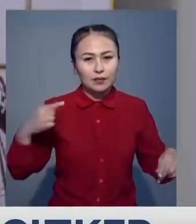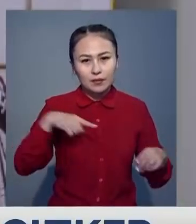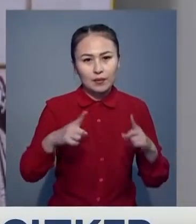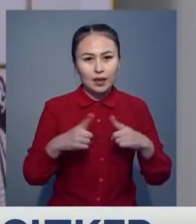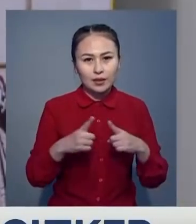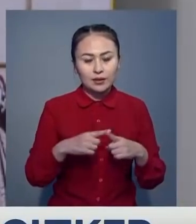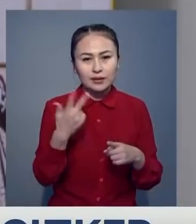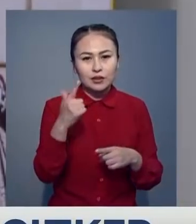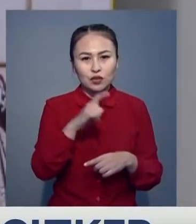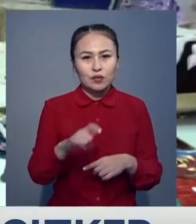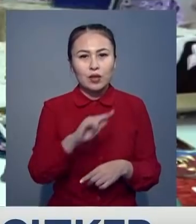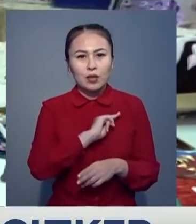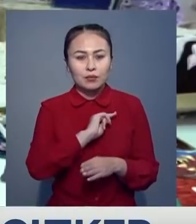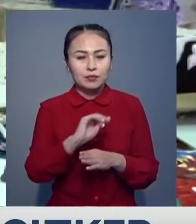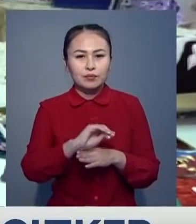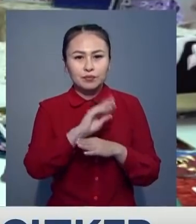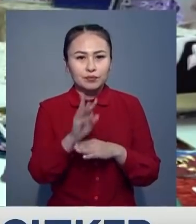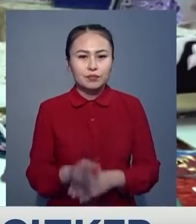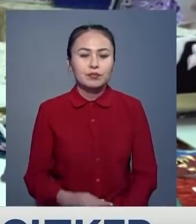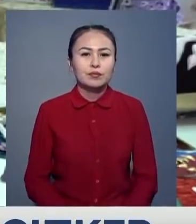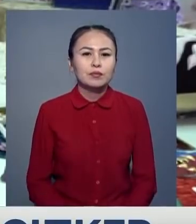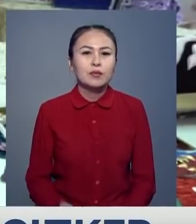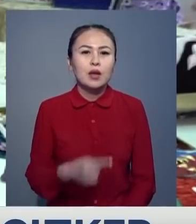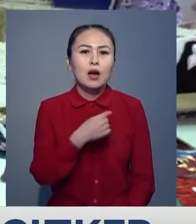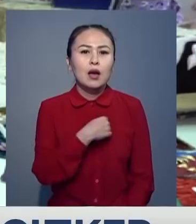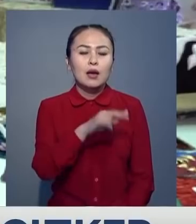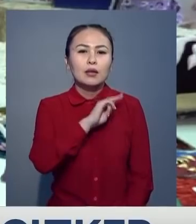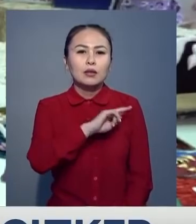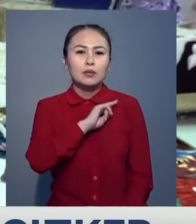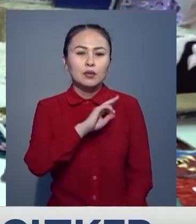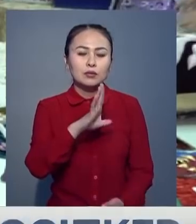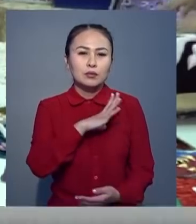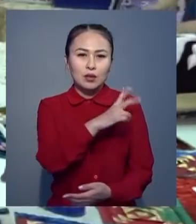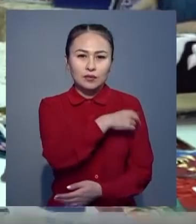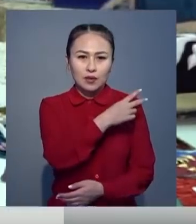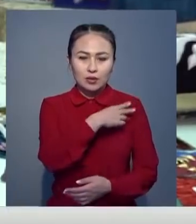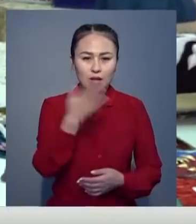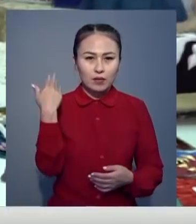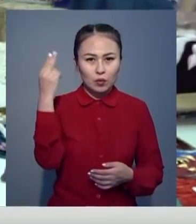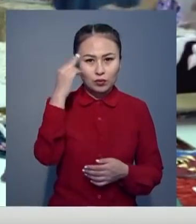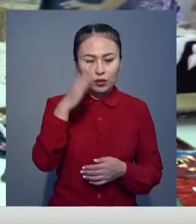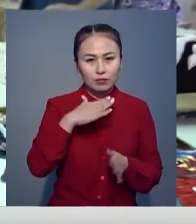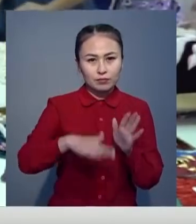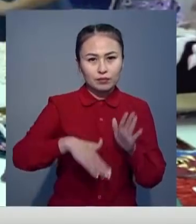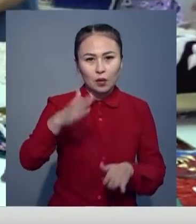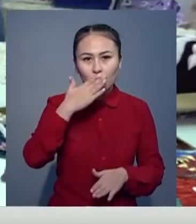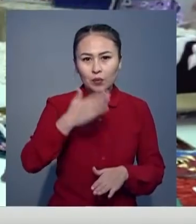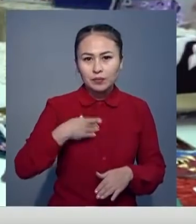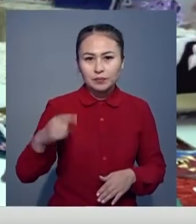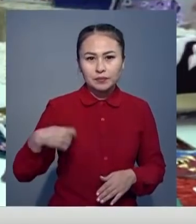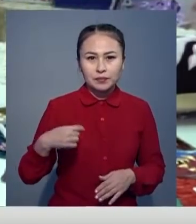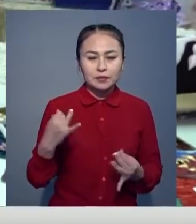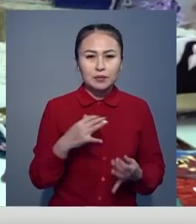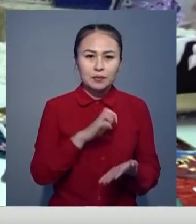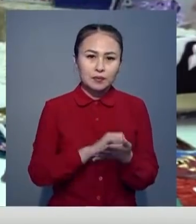адам жұмыспен қамтылыпты. Я работаю медсестрой. Мен медицина саласында еңбек еттім. Алты күншілікке бала жасымнан құмар болып өстім.